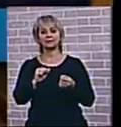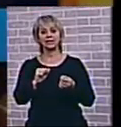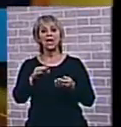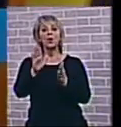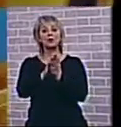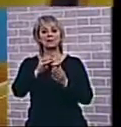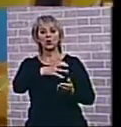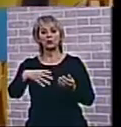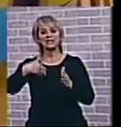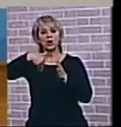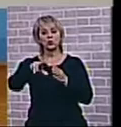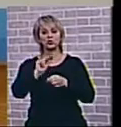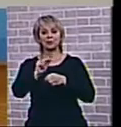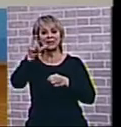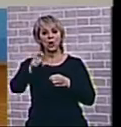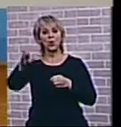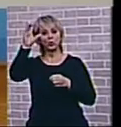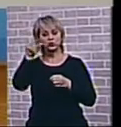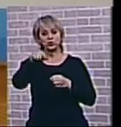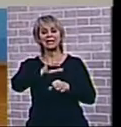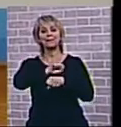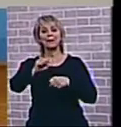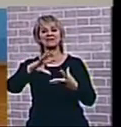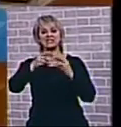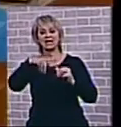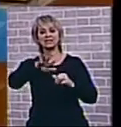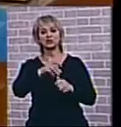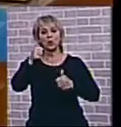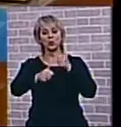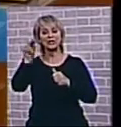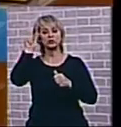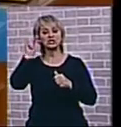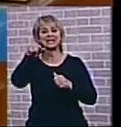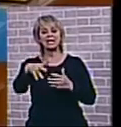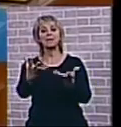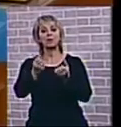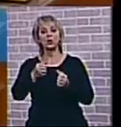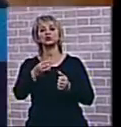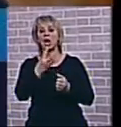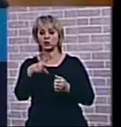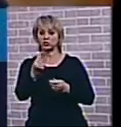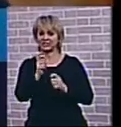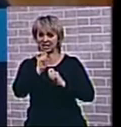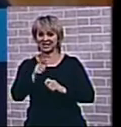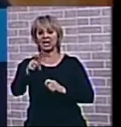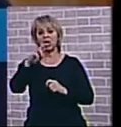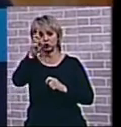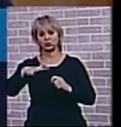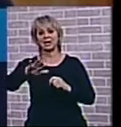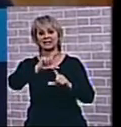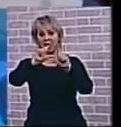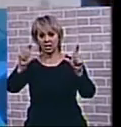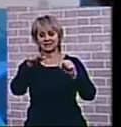Премии губернатора лучшим педагогам и ученым. Победители всероссийского конкурса учителей получат солидные суммы из государственной